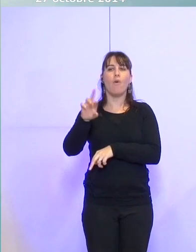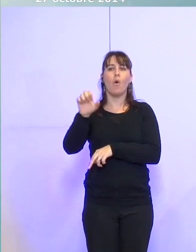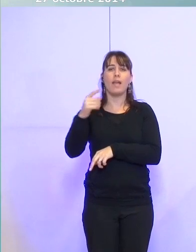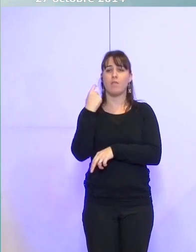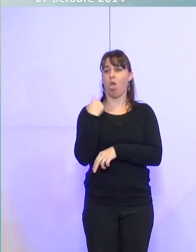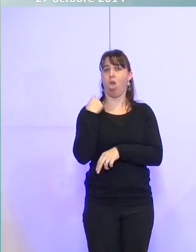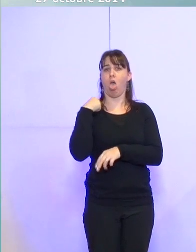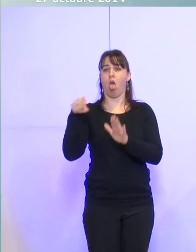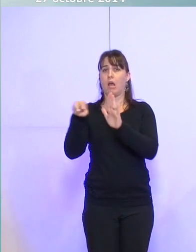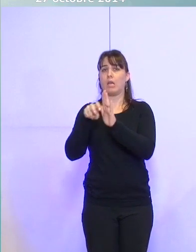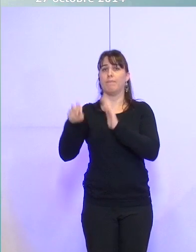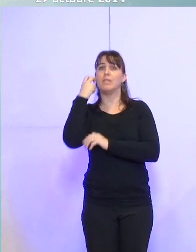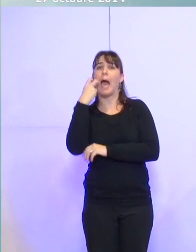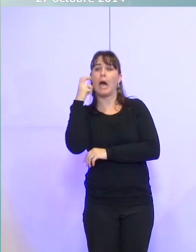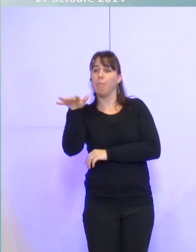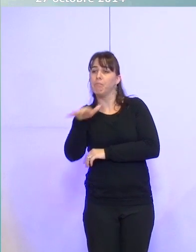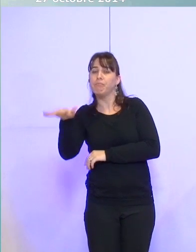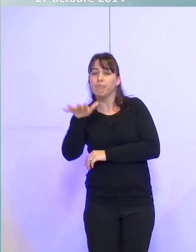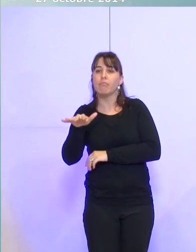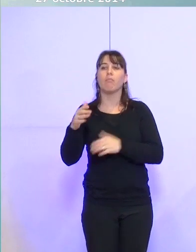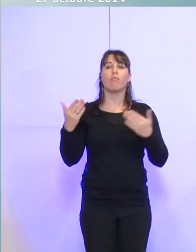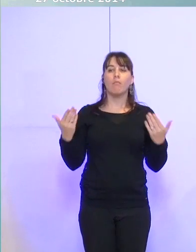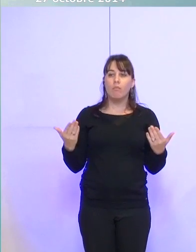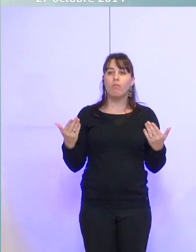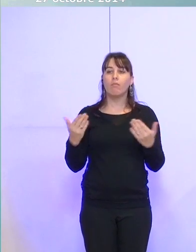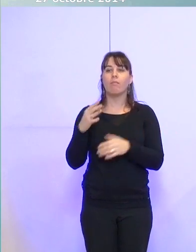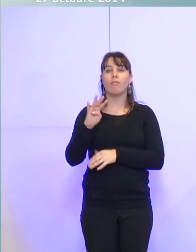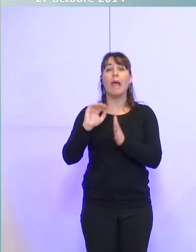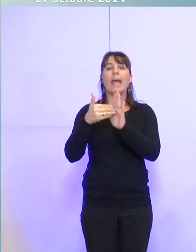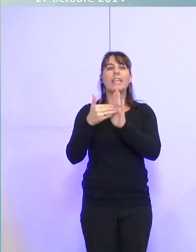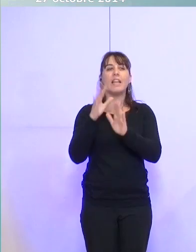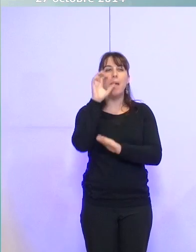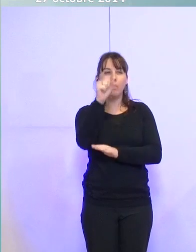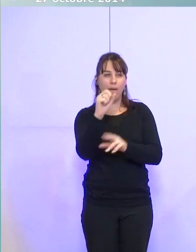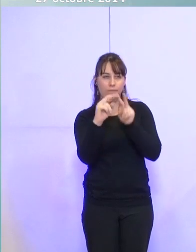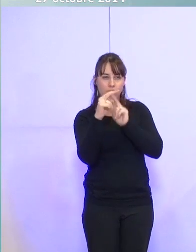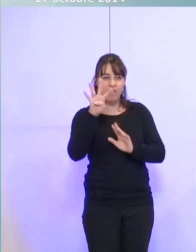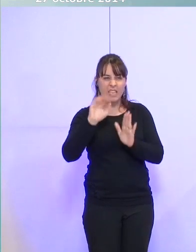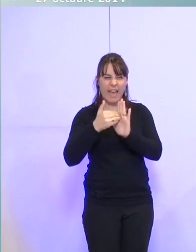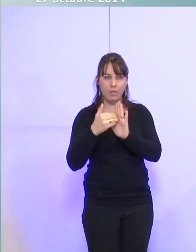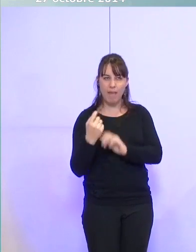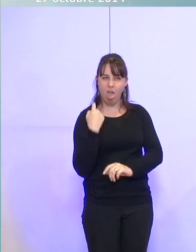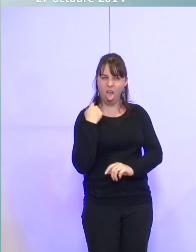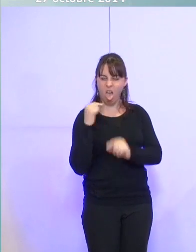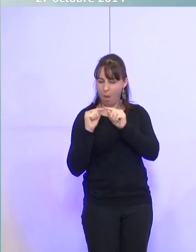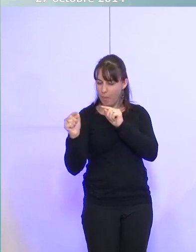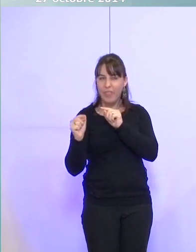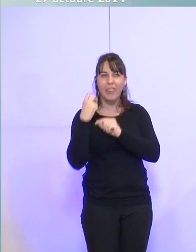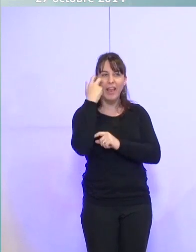gare et sur une opération 4 mètres de la gare, je vois dans les yeux.